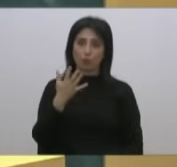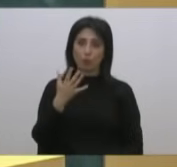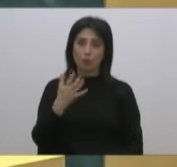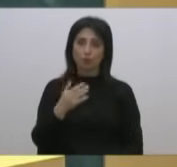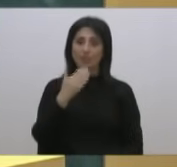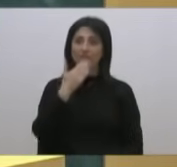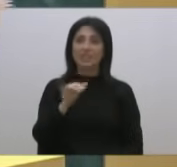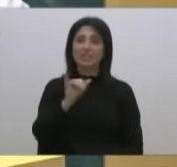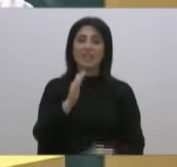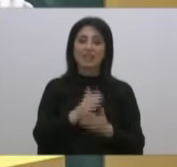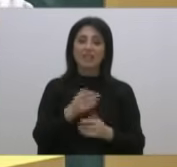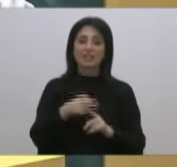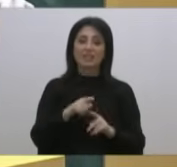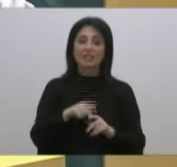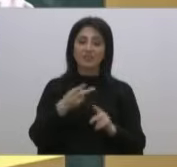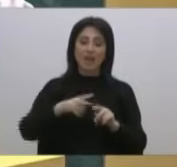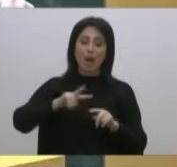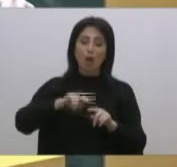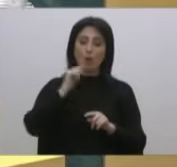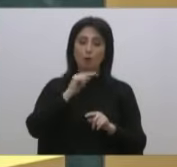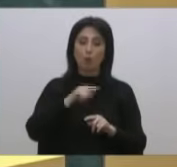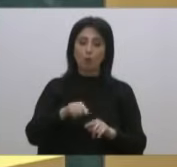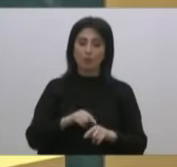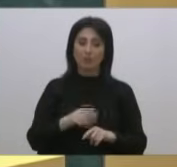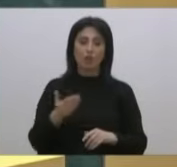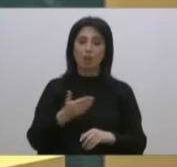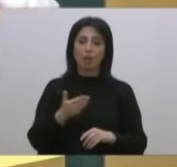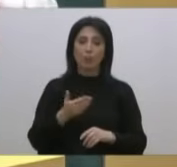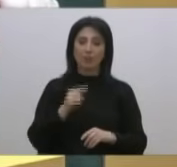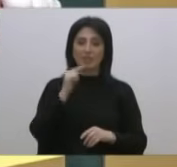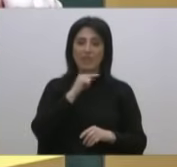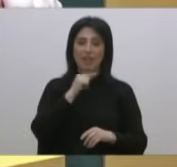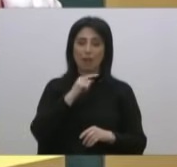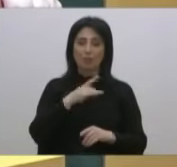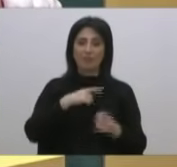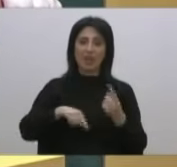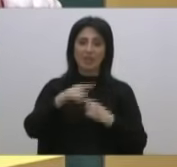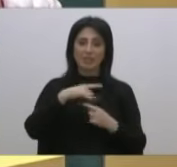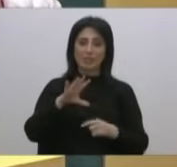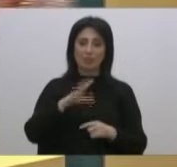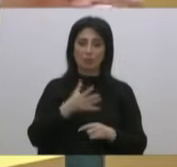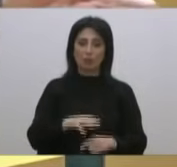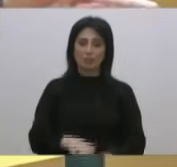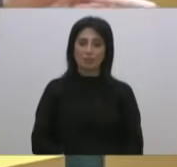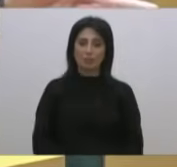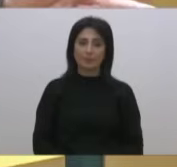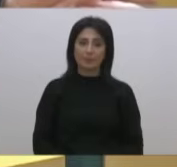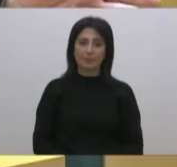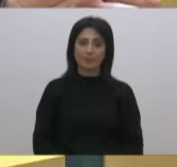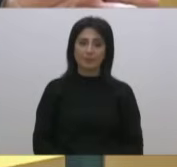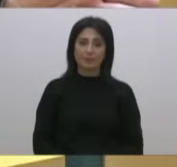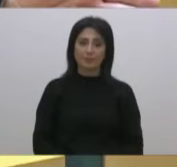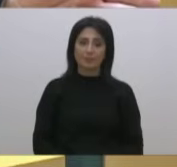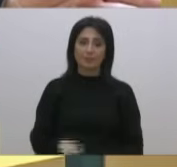45 კითხულობ სად არის ეს გაორმაგებული ეკონომიკა, რომელიც ეკონომიკის გათეთრებით მოხდა. Sad